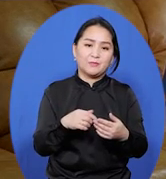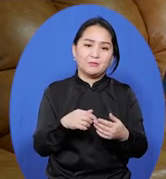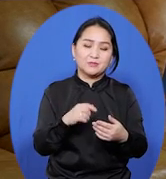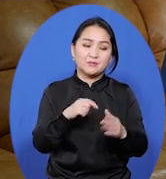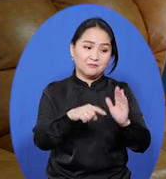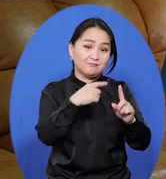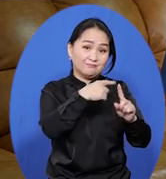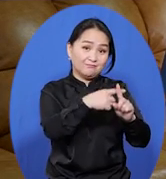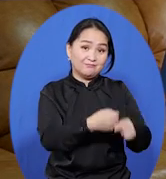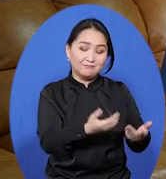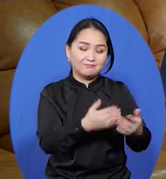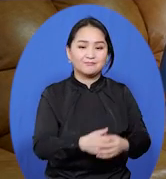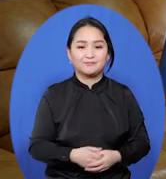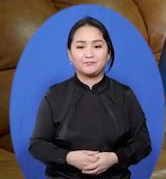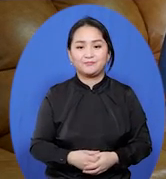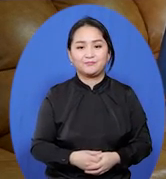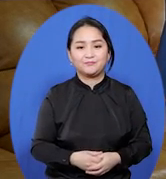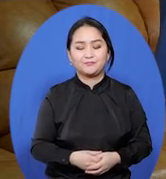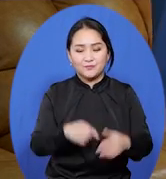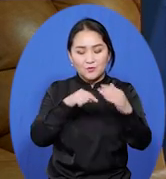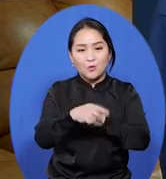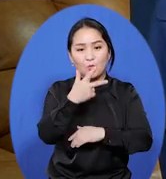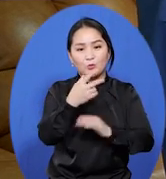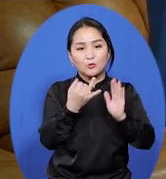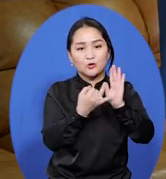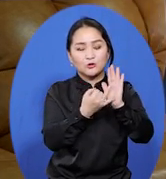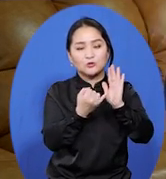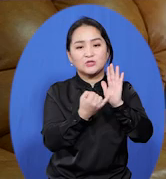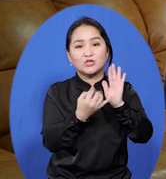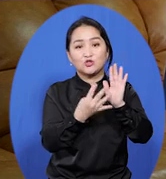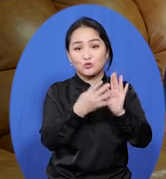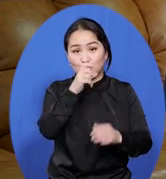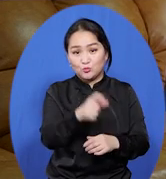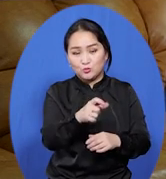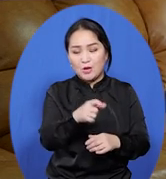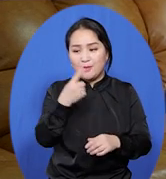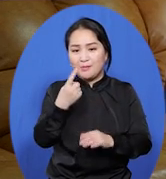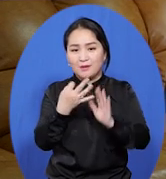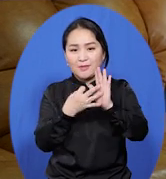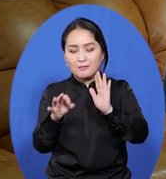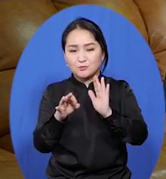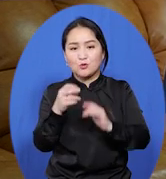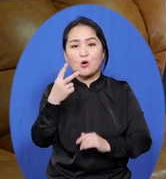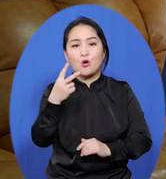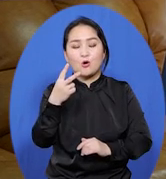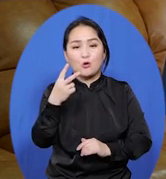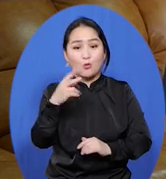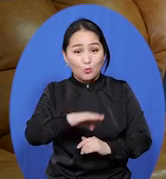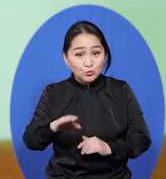мал нэгдлийн бас эерэг үзүүлэлт. За энэ дотроо энэ 3769 хүнээс чинь 1823 хүүхэд